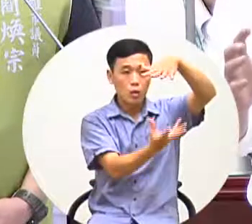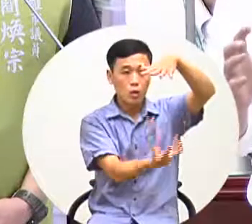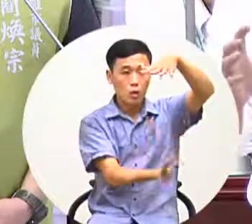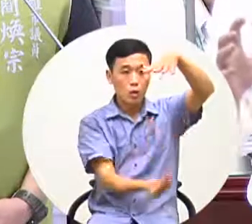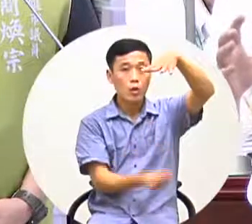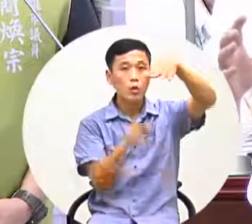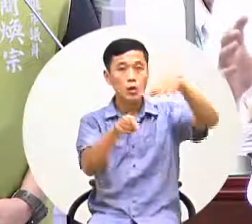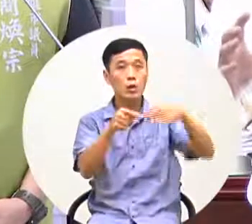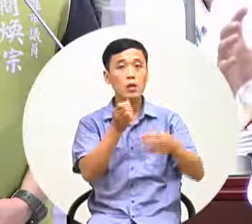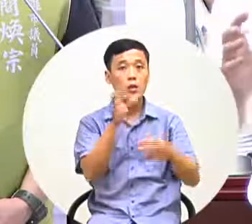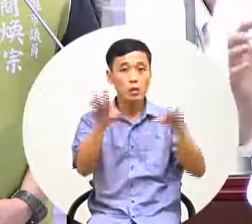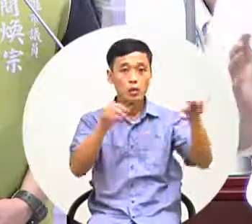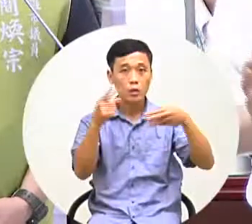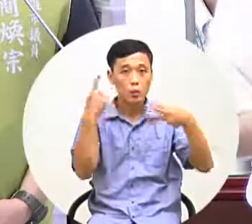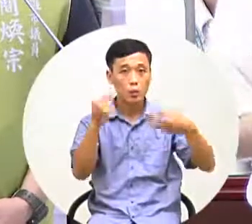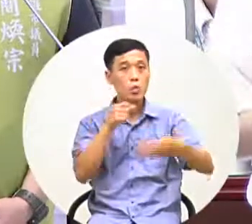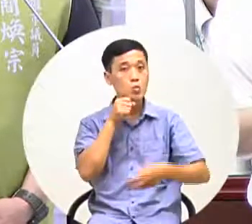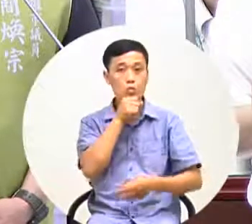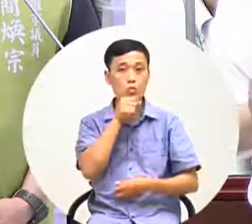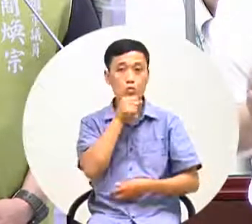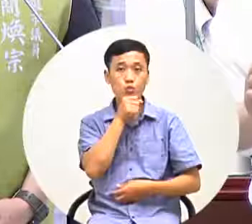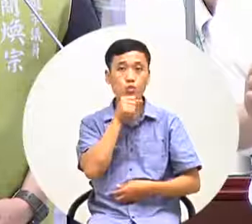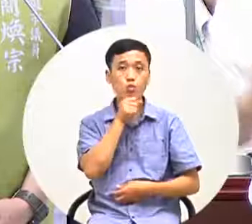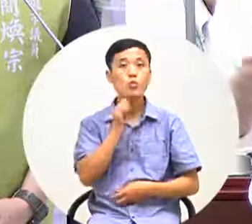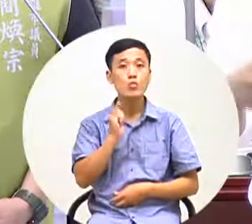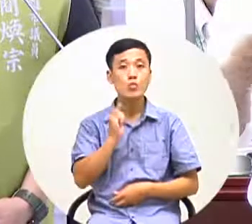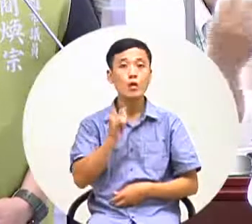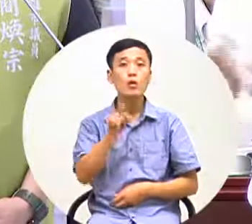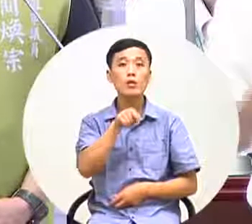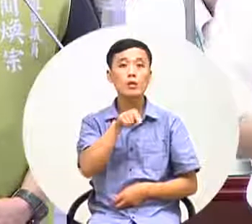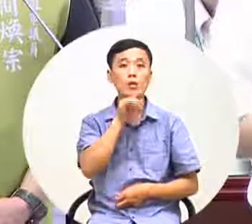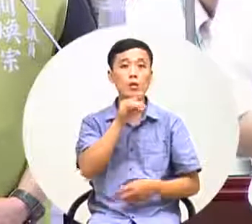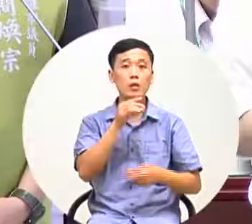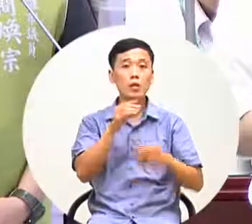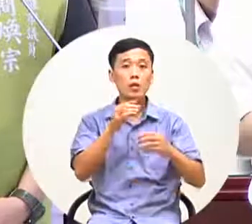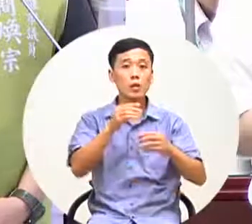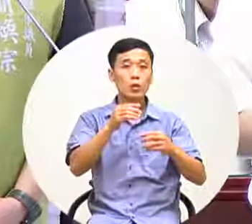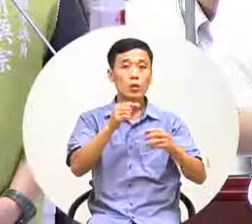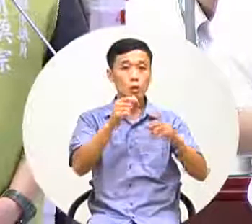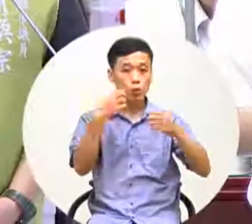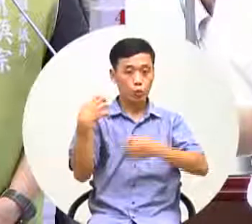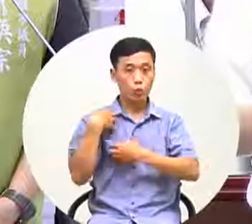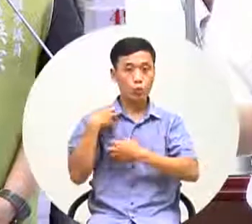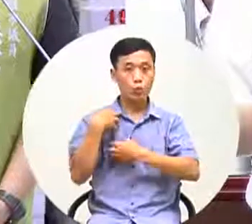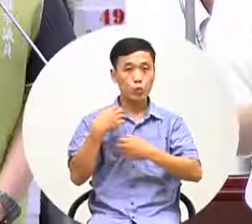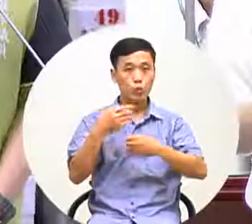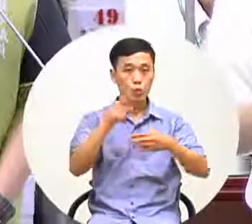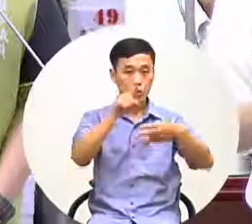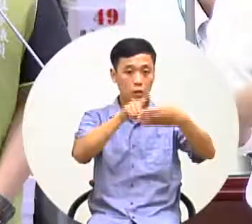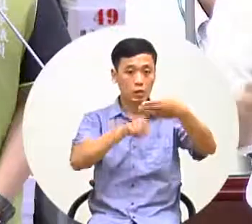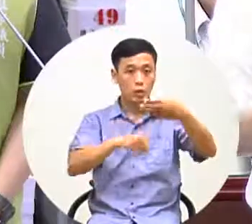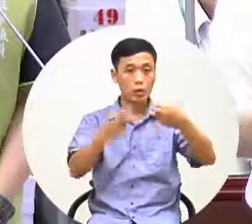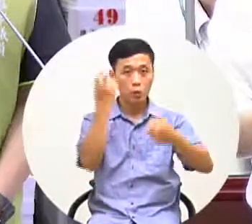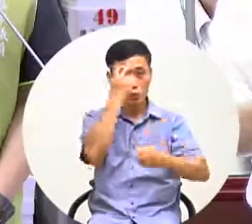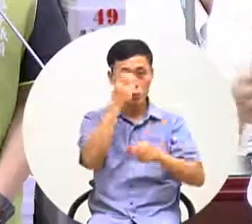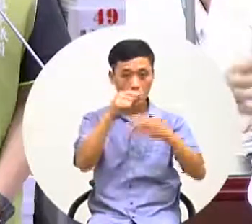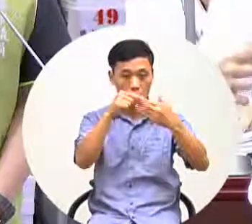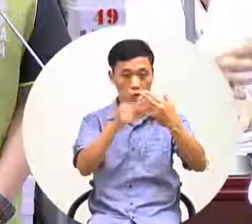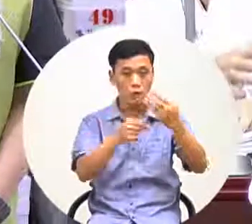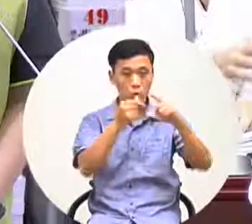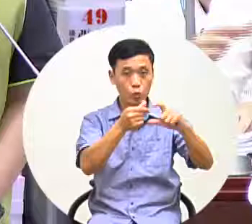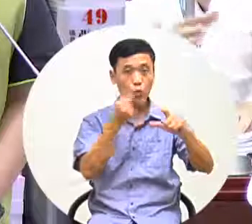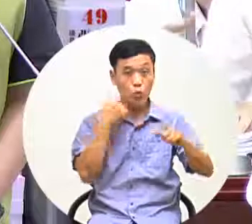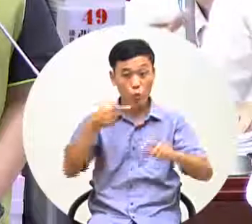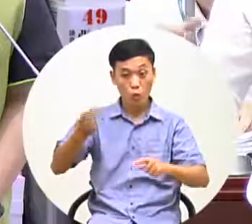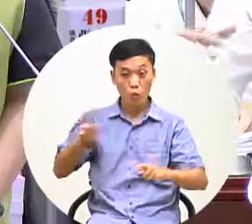为它是位于军事管制区啦。那我们要进去其实都有跟军方去申请然后再进去，所以